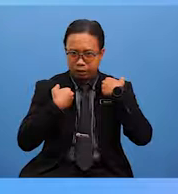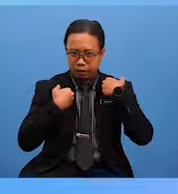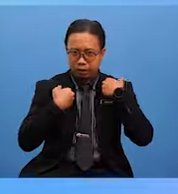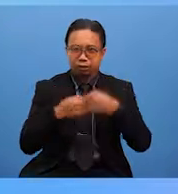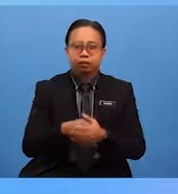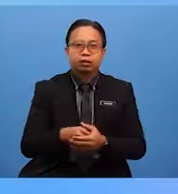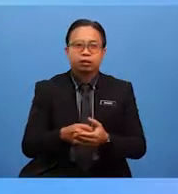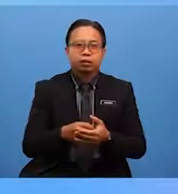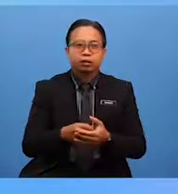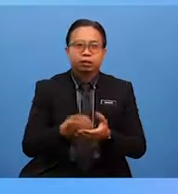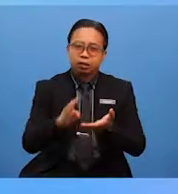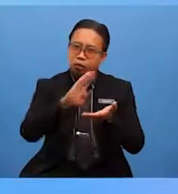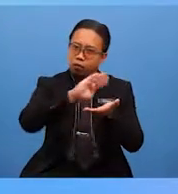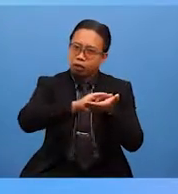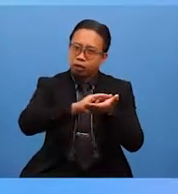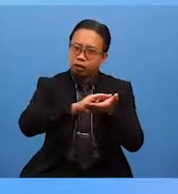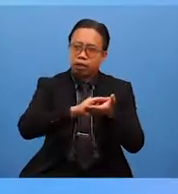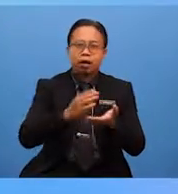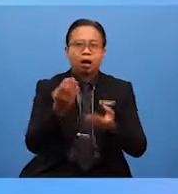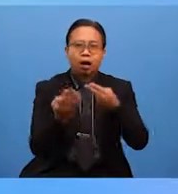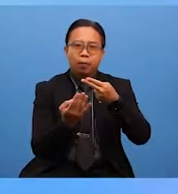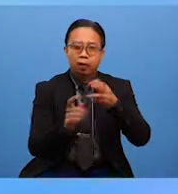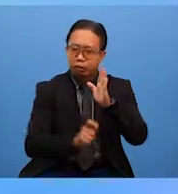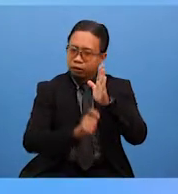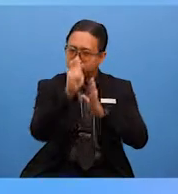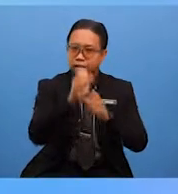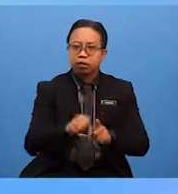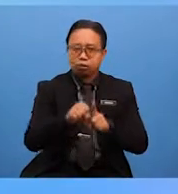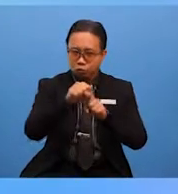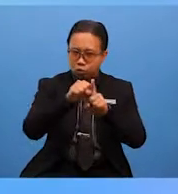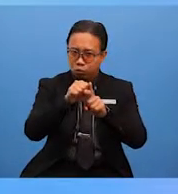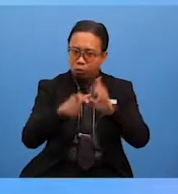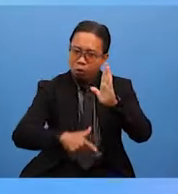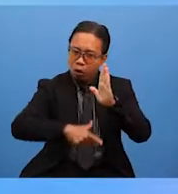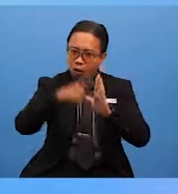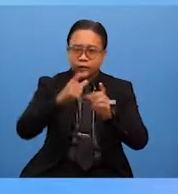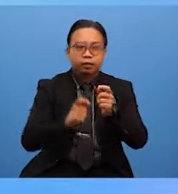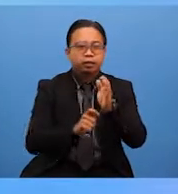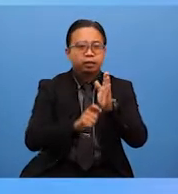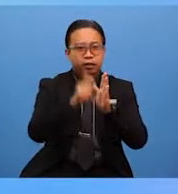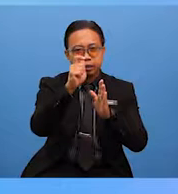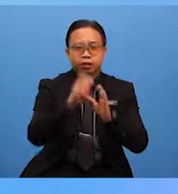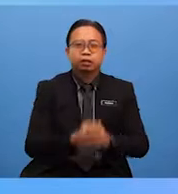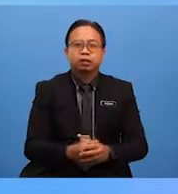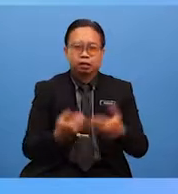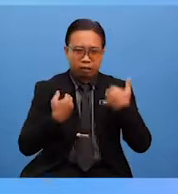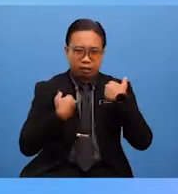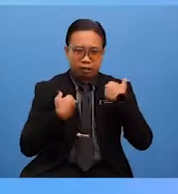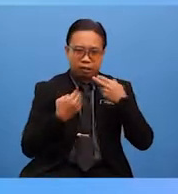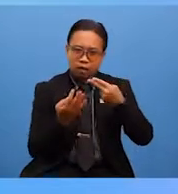kandungan kabel yang lebih tinggi dan suhu yang lebih tinggi menandakan kandungan